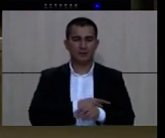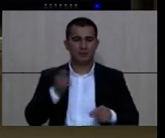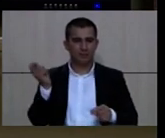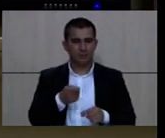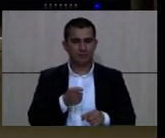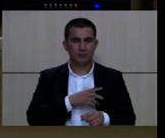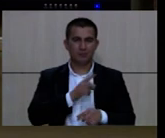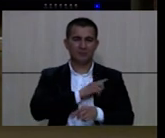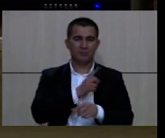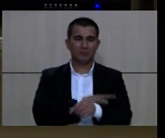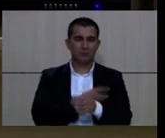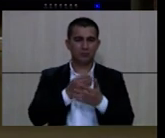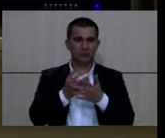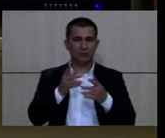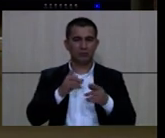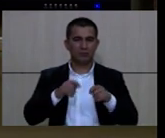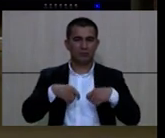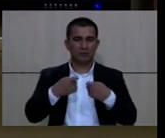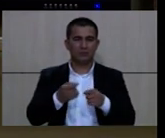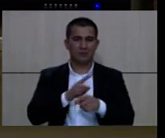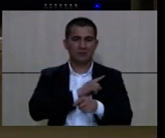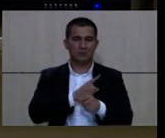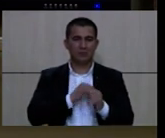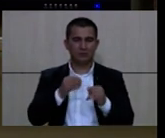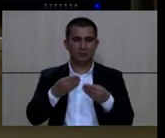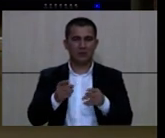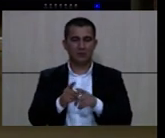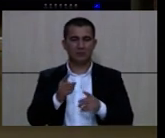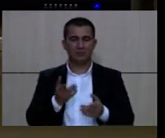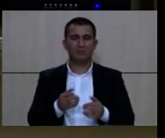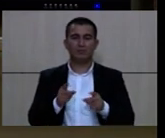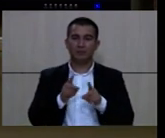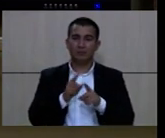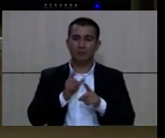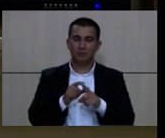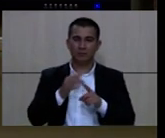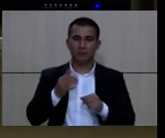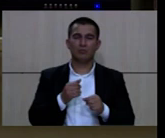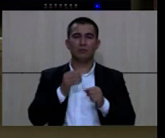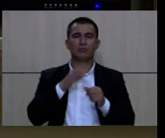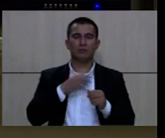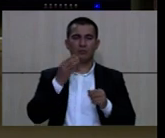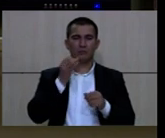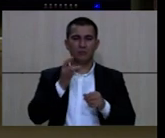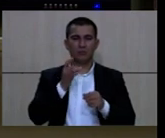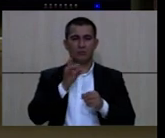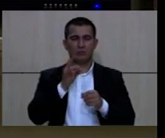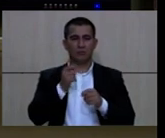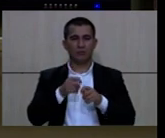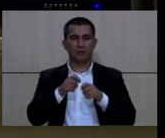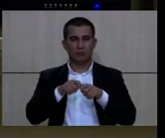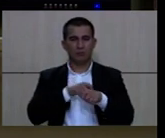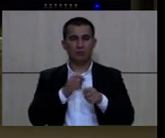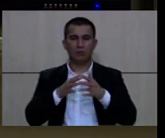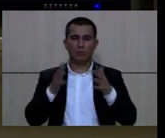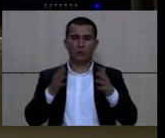qildik. Kuch ta'sirida biz zarrachalarning tebranma harakatini kuchaytirdik va u sharchani uzoqroq masofaga